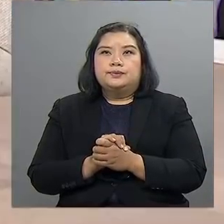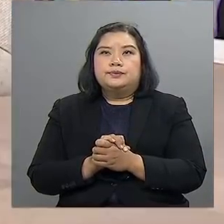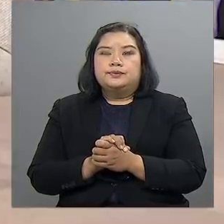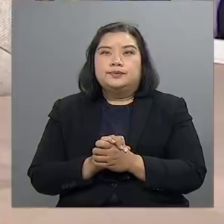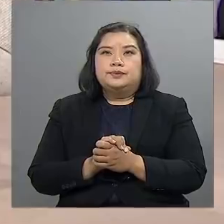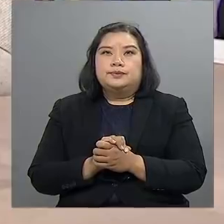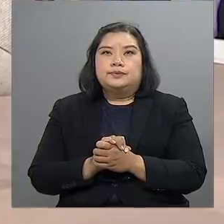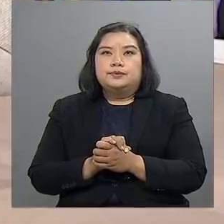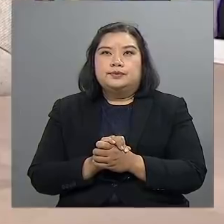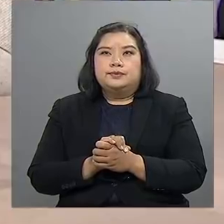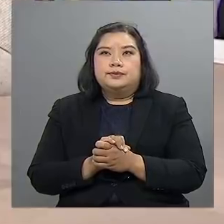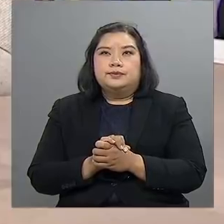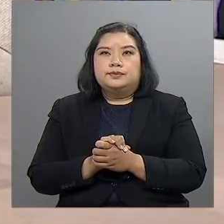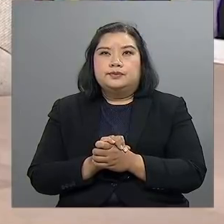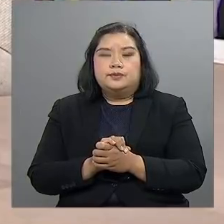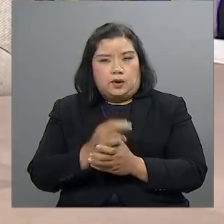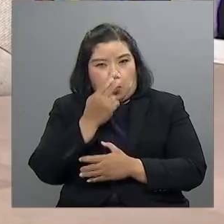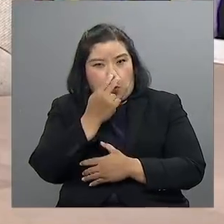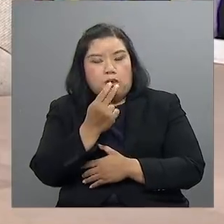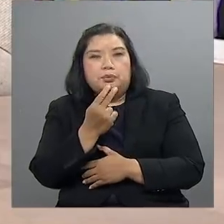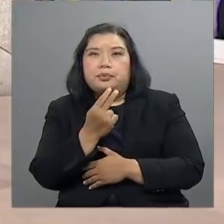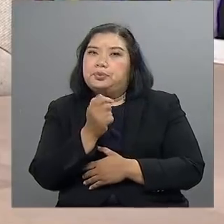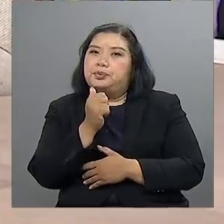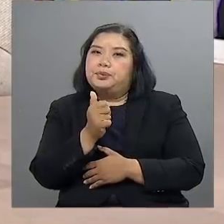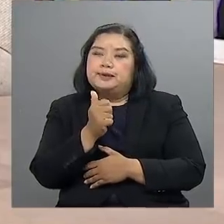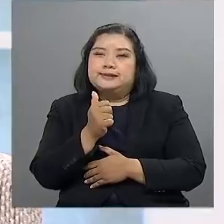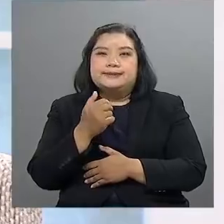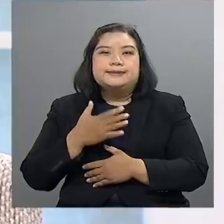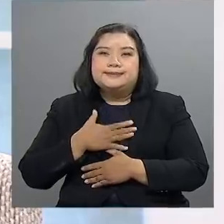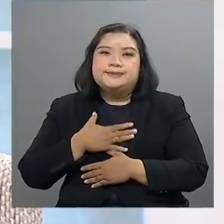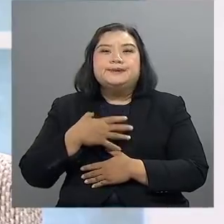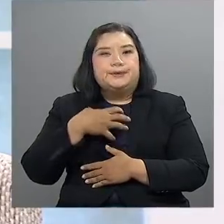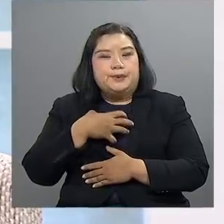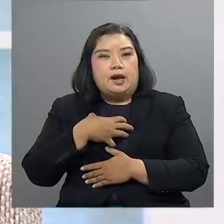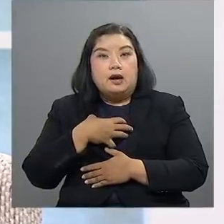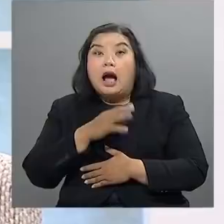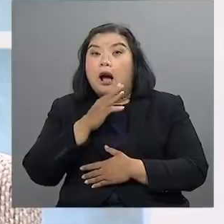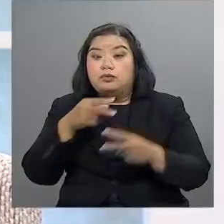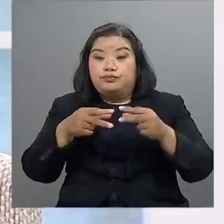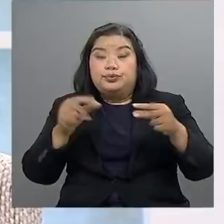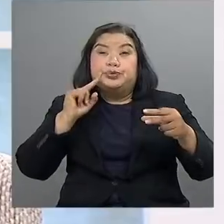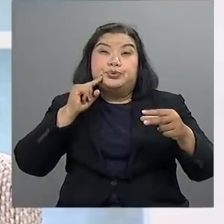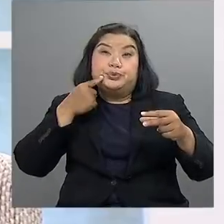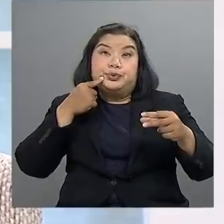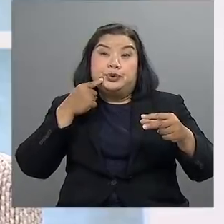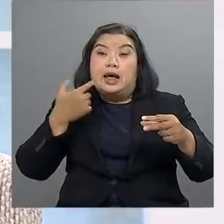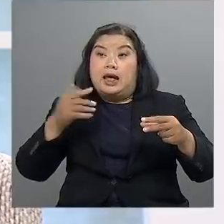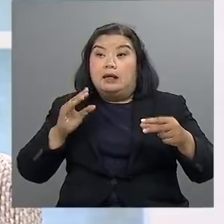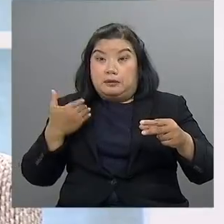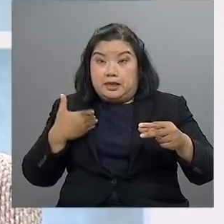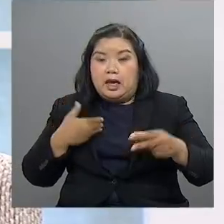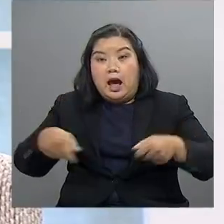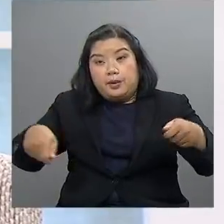ว้าวเป็นเมนูที่น่ากินมากคุณผู้ชม คือมะระเนี่ยถ้าเกิดว่าเอาไปปรุงแบบถูกนะถูกวิธีหรือว่าอยู่ถูก